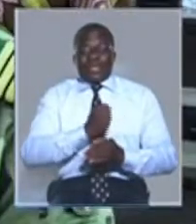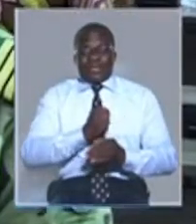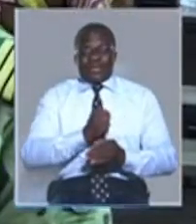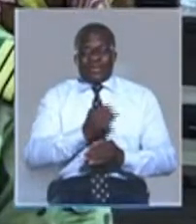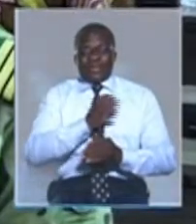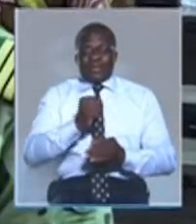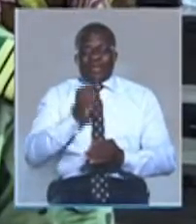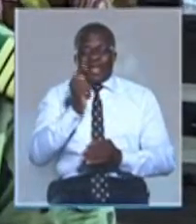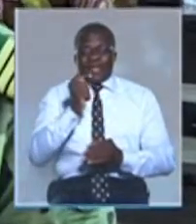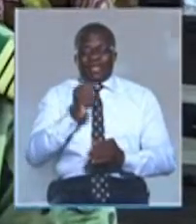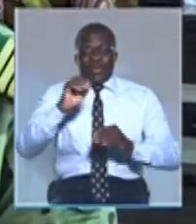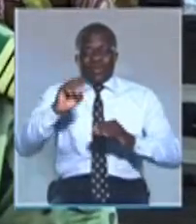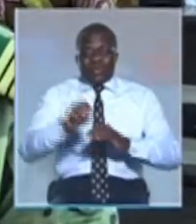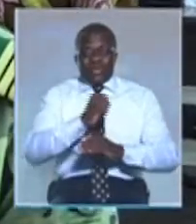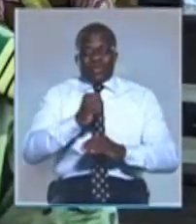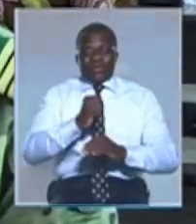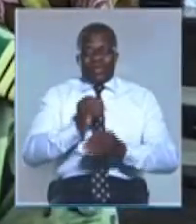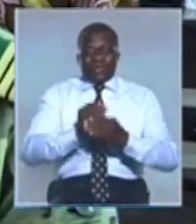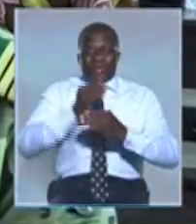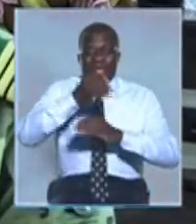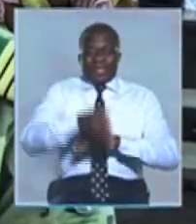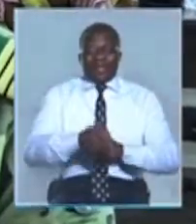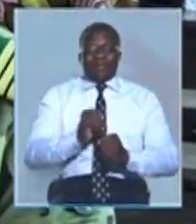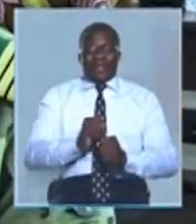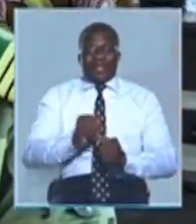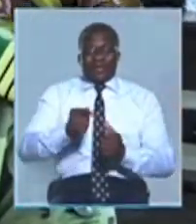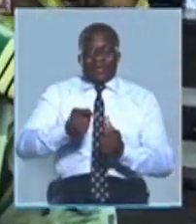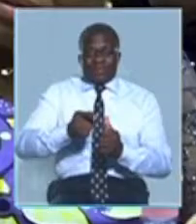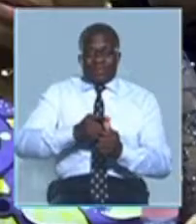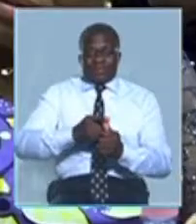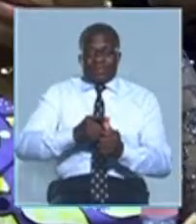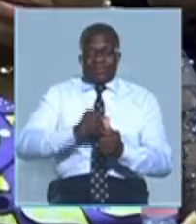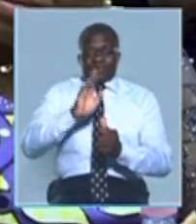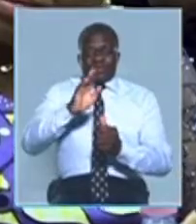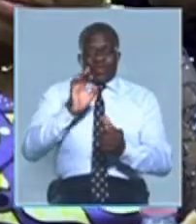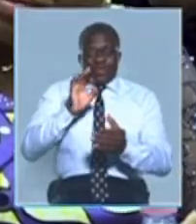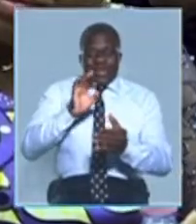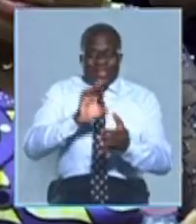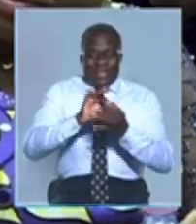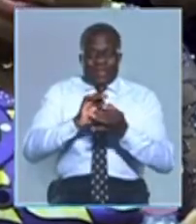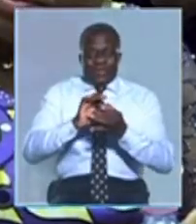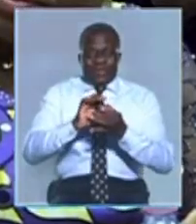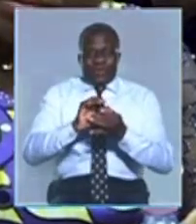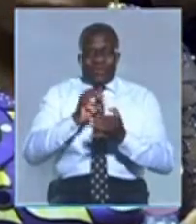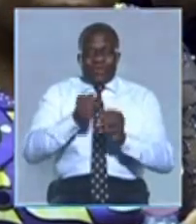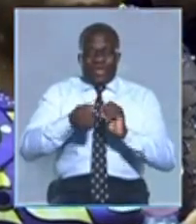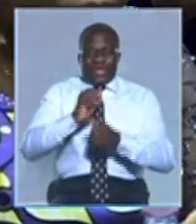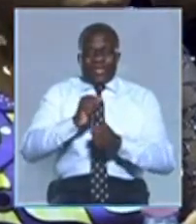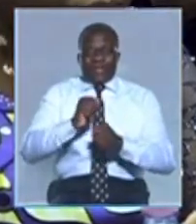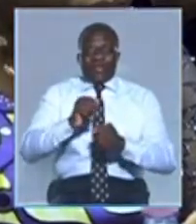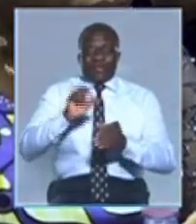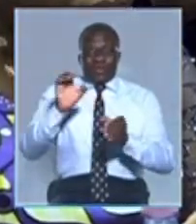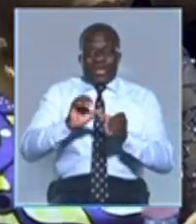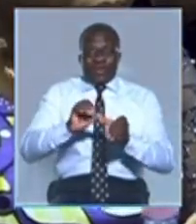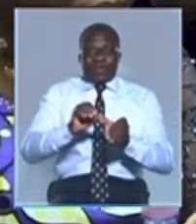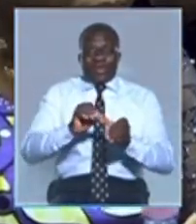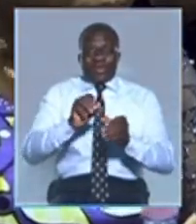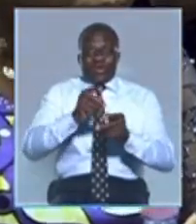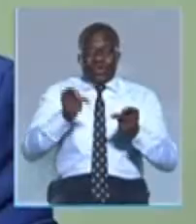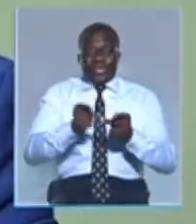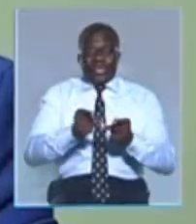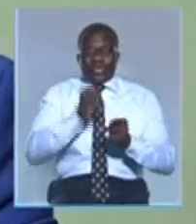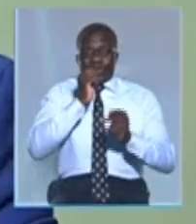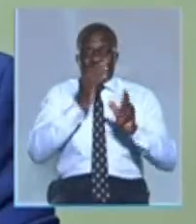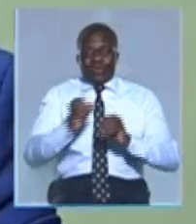et en témoigne son engagement à travers son adhésion et l'adoption de la Convention des zones humides,